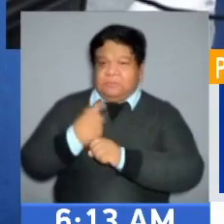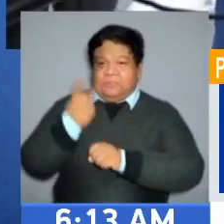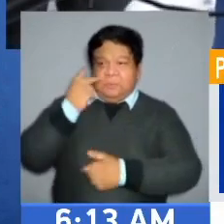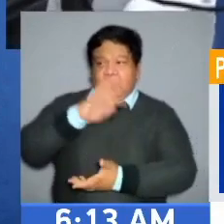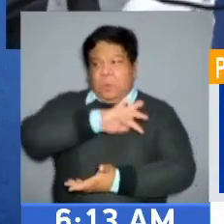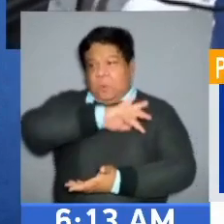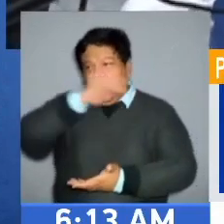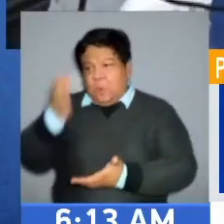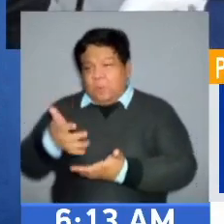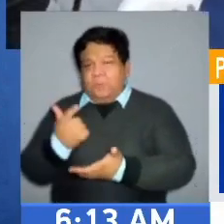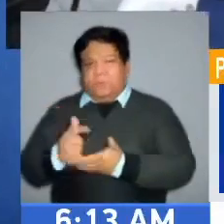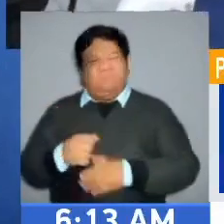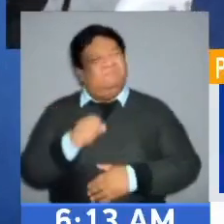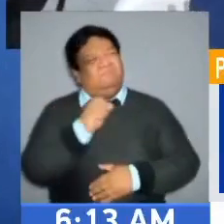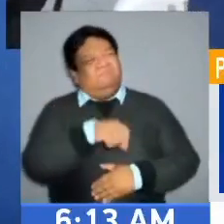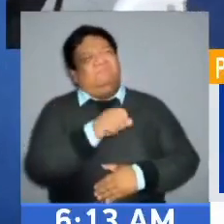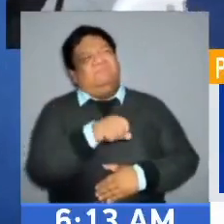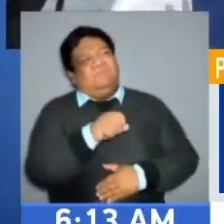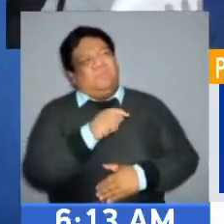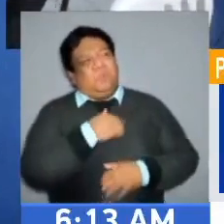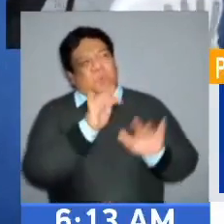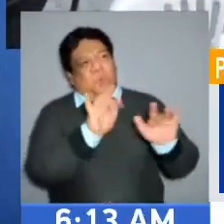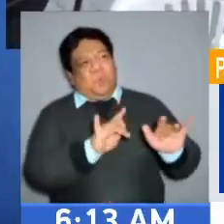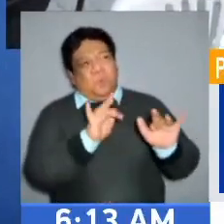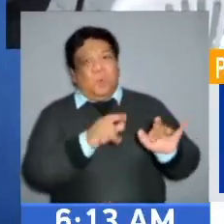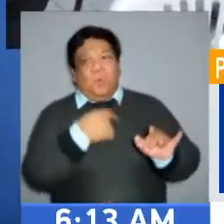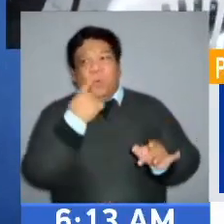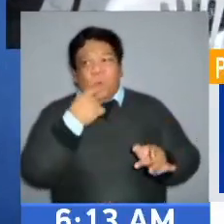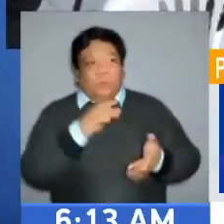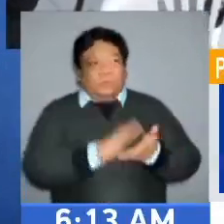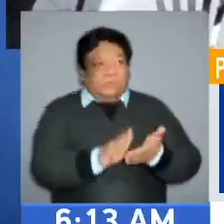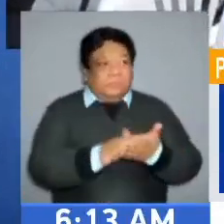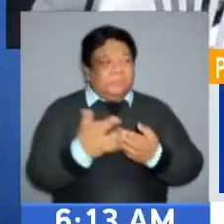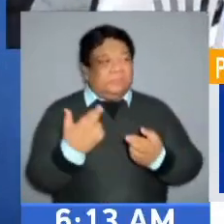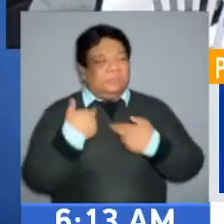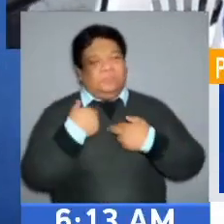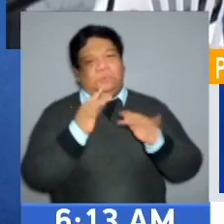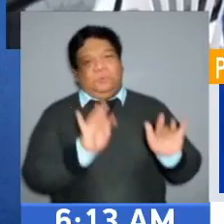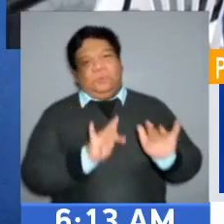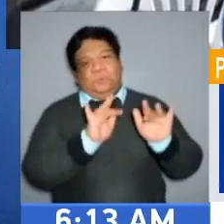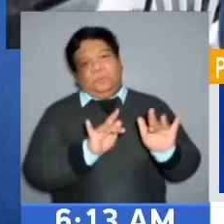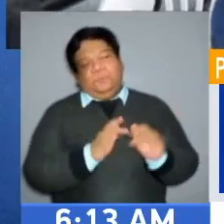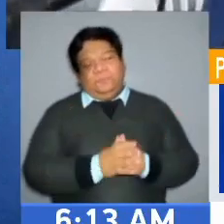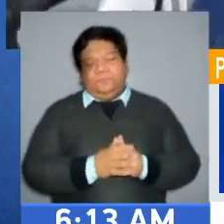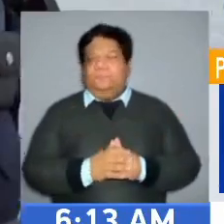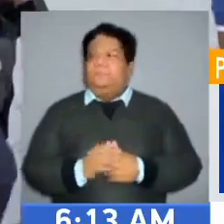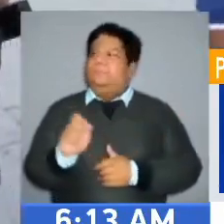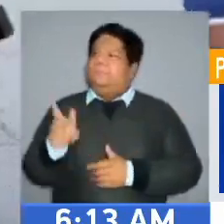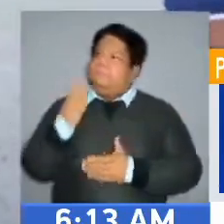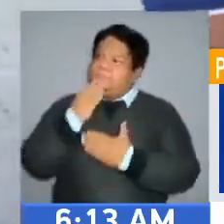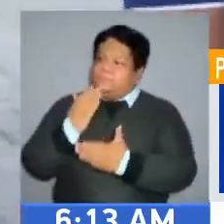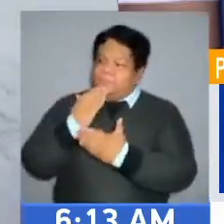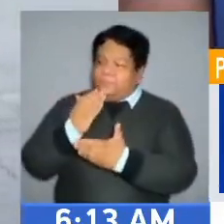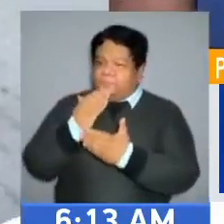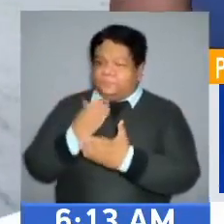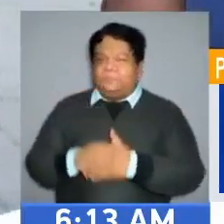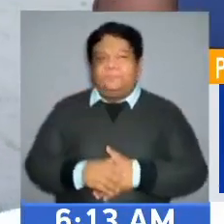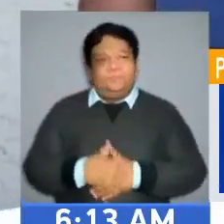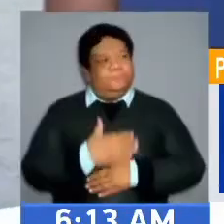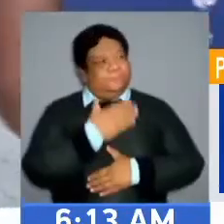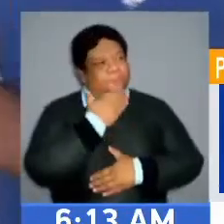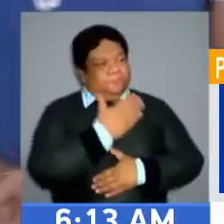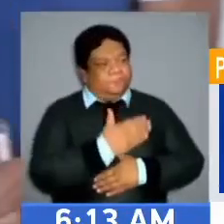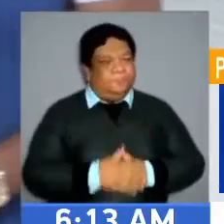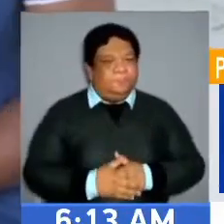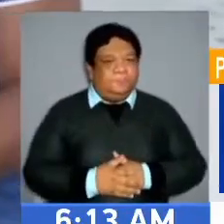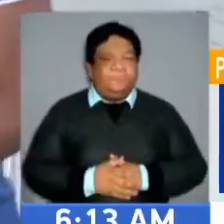yung mga kumukuha ng basura. Mm-hmm. Okay. Anyway, maraming salamat, Yuri. Thank you. Thank you po, sir. Yan po si Yuri Navera